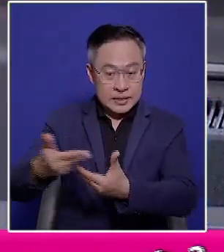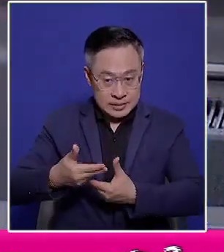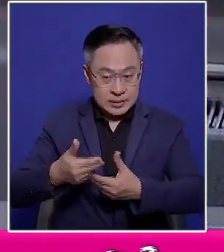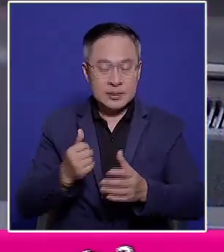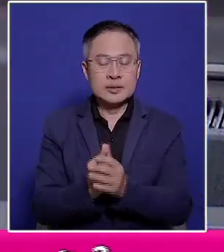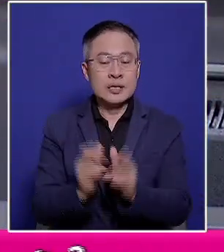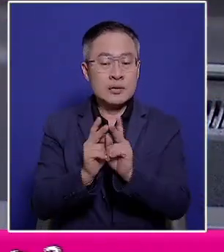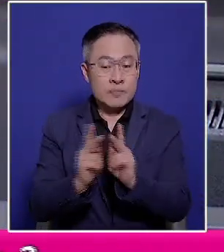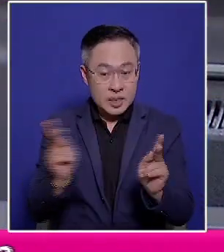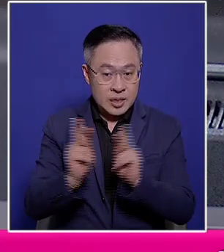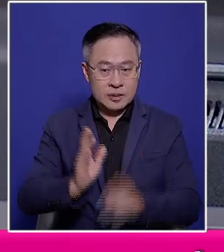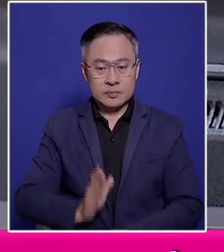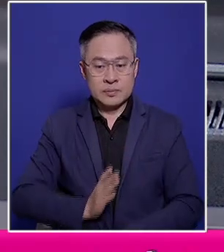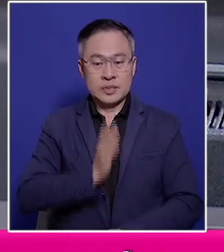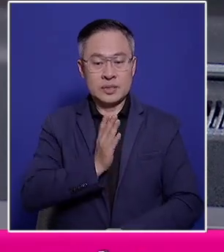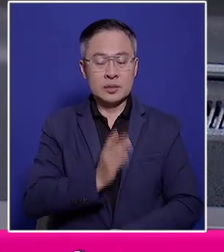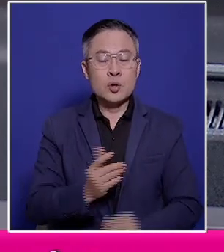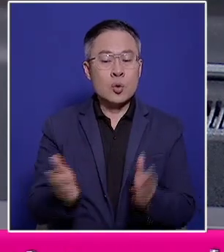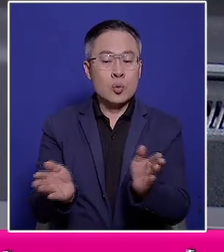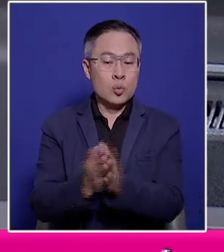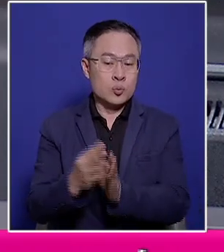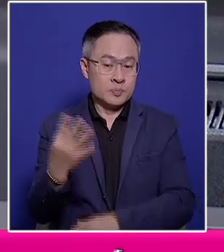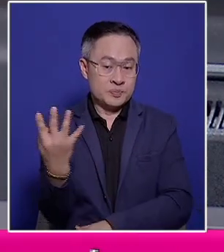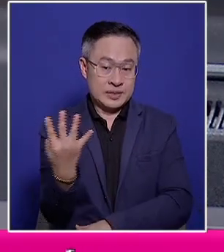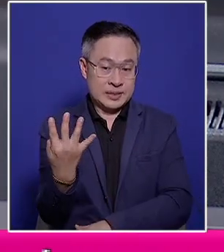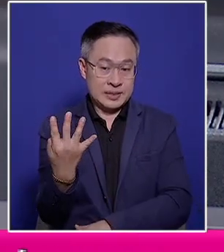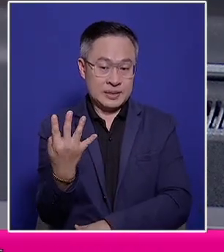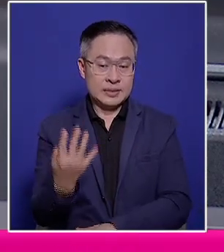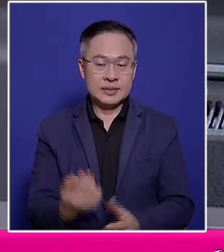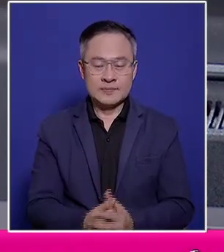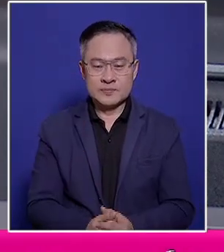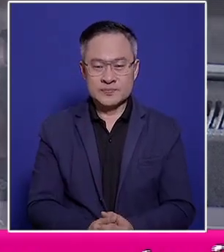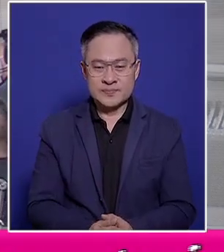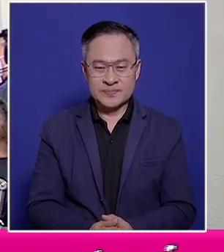คะจากคณะกรรมการทั้งหมด4ท่านด้วยกันค่ะ